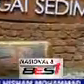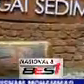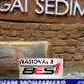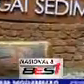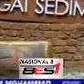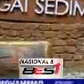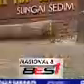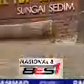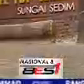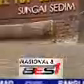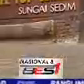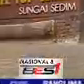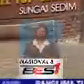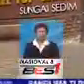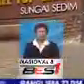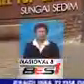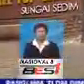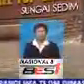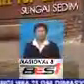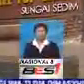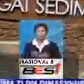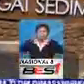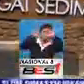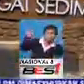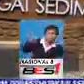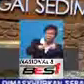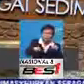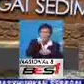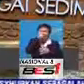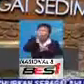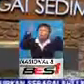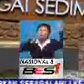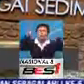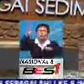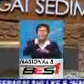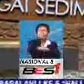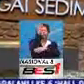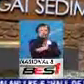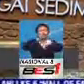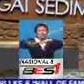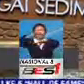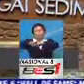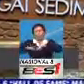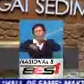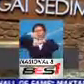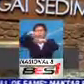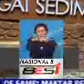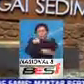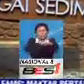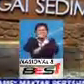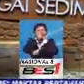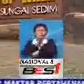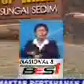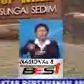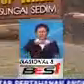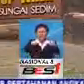Dalam Jom Jalan-Jalan Meneroka Destinasi Menarik Malaysia. Tree Top Walk Hutan Simpan Sungai Sedim dalam negeri Kedah. Ini merupakan